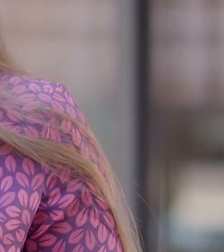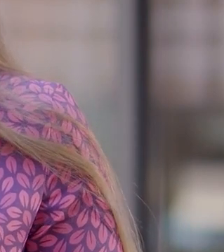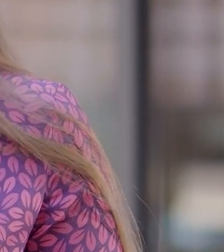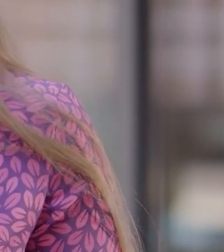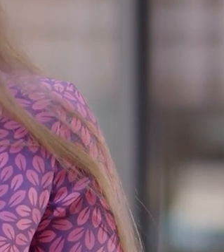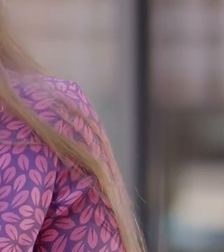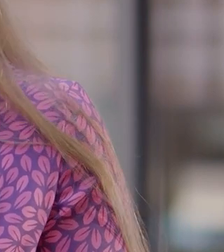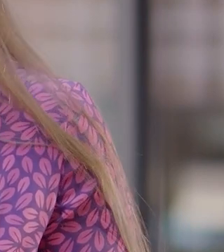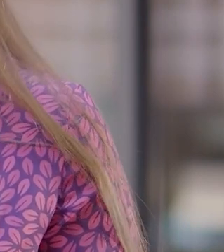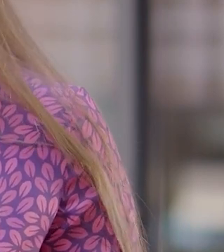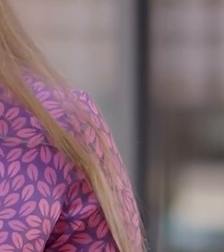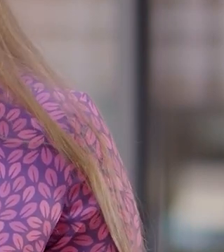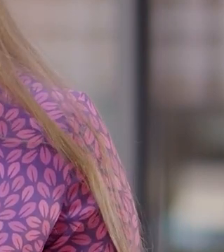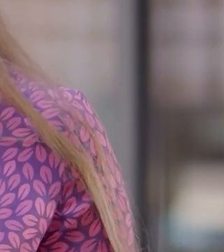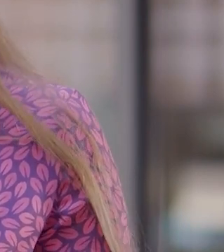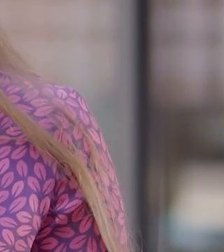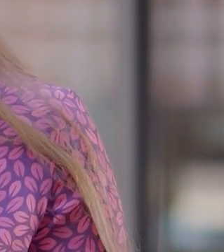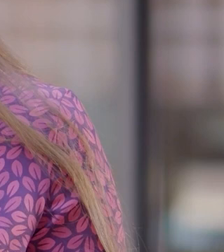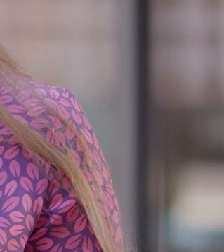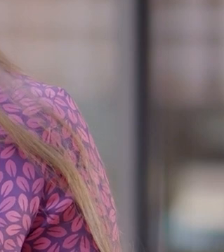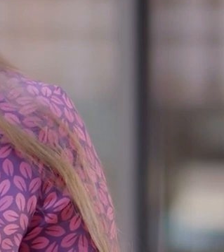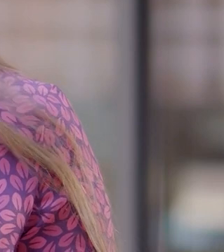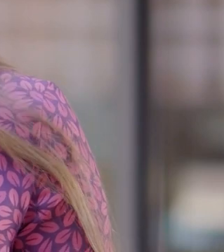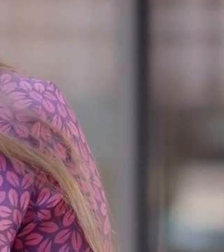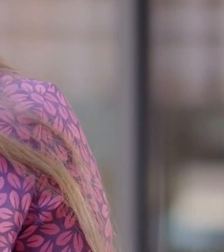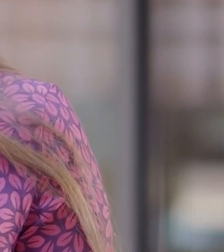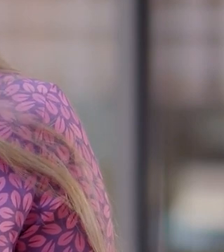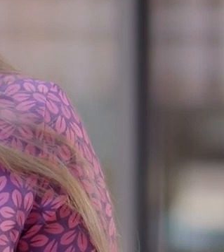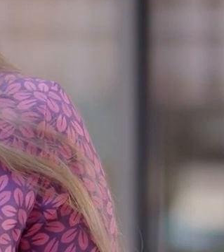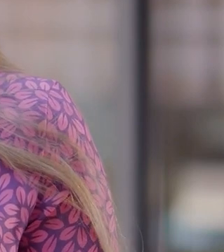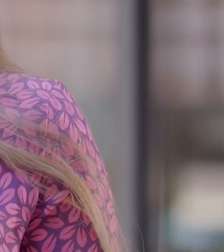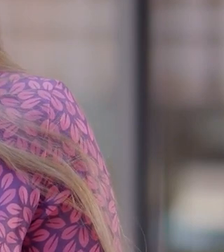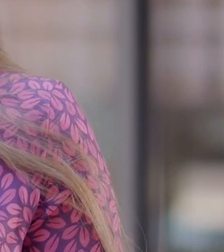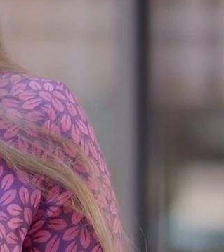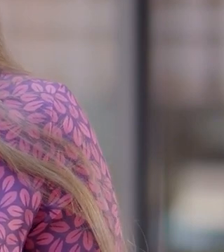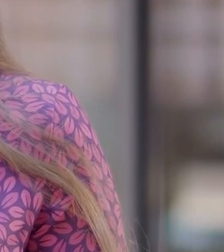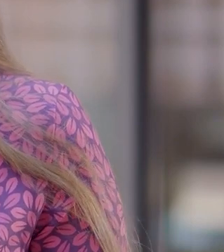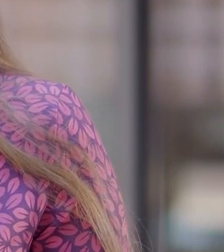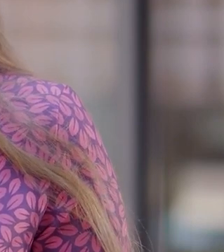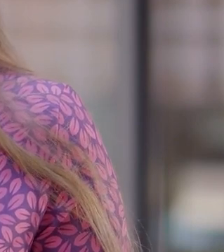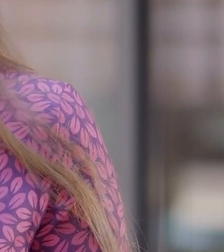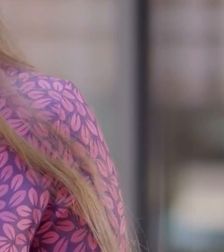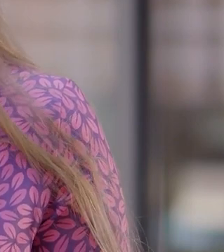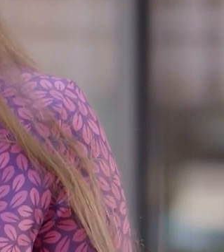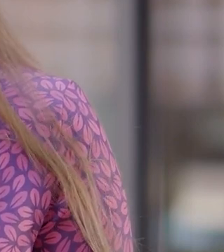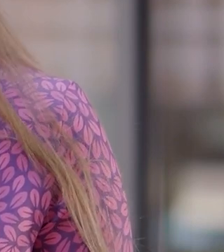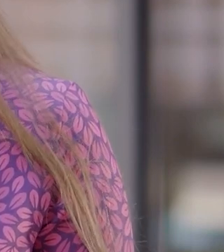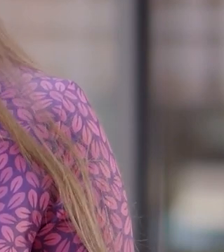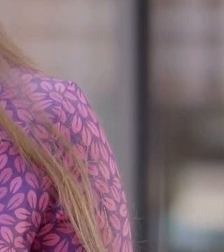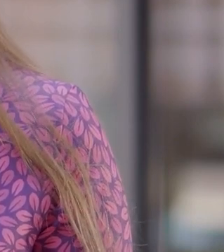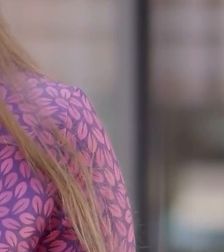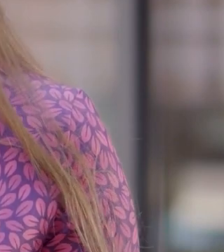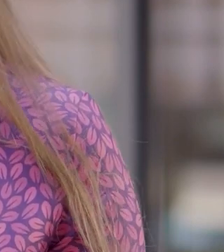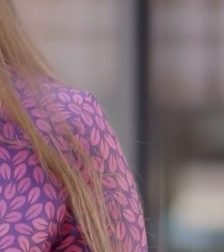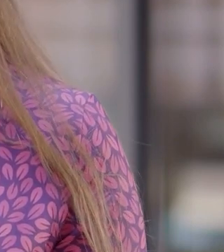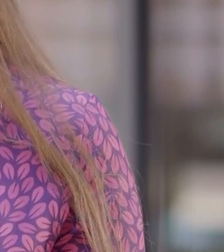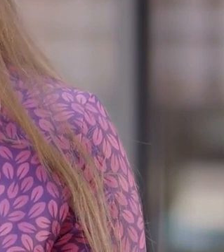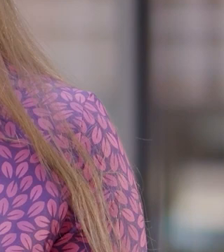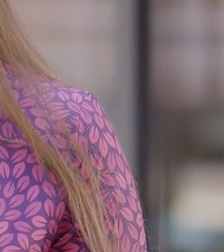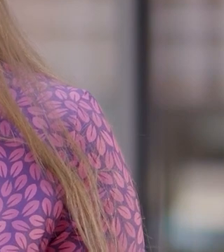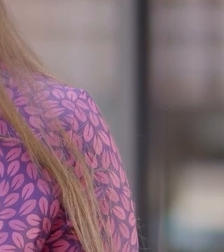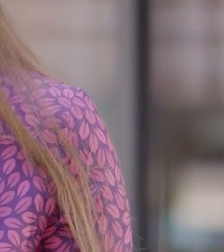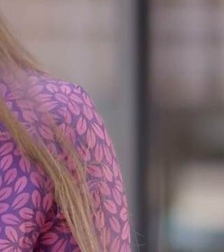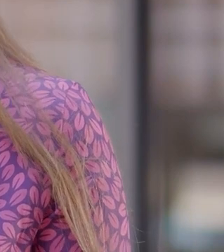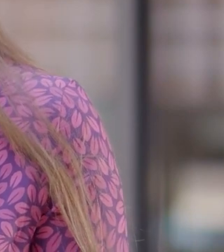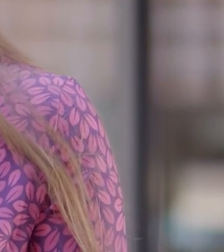umiejętności miękkich, podnoszenia takich kwalifikacji technicznych oraz spotkania informacyjno-rekrutacyjne, w ramach których studenci